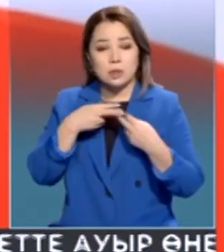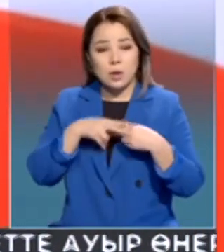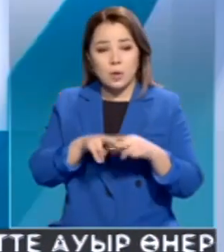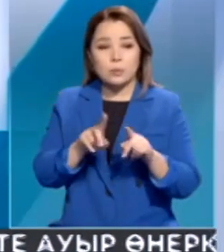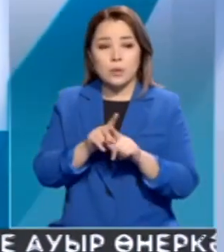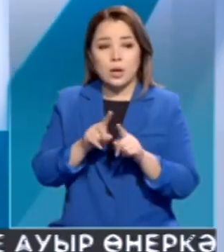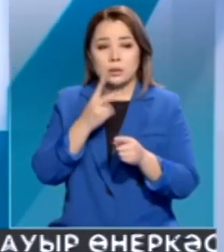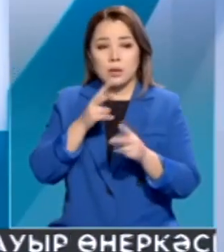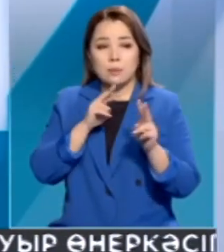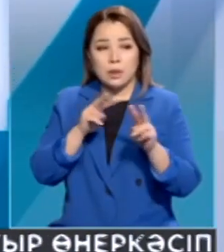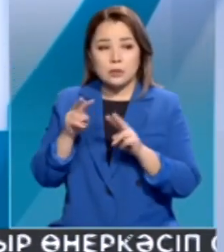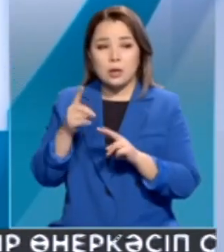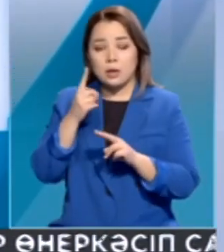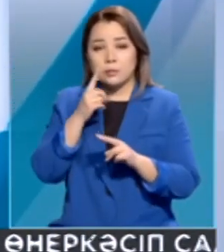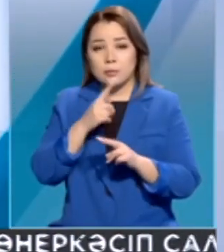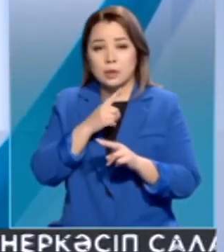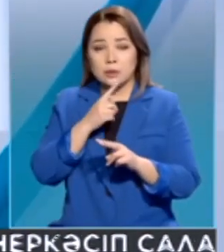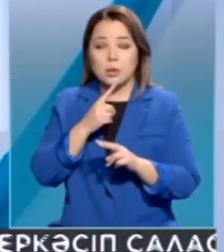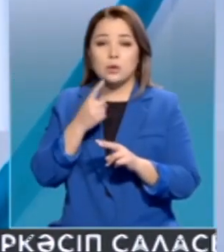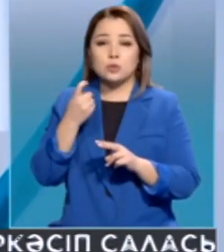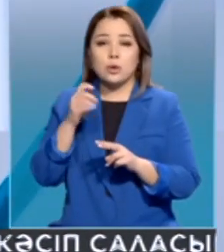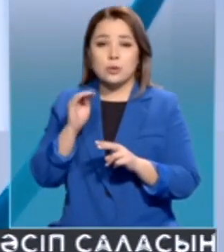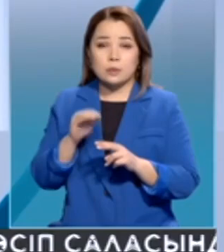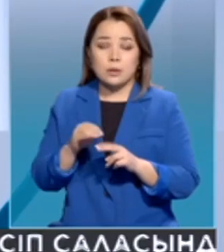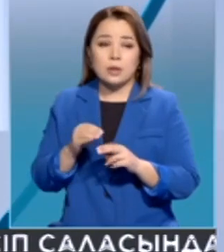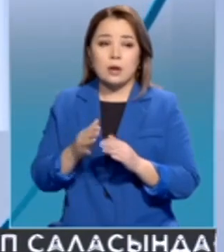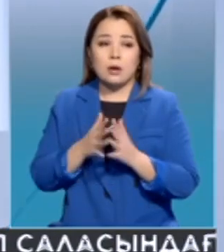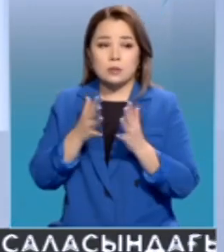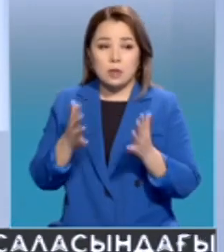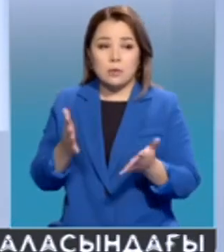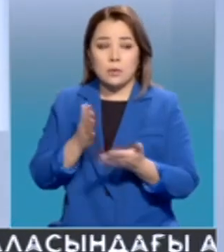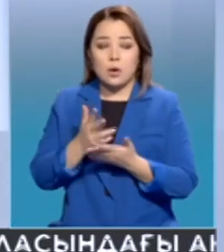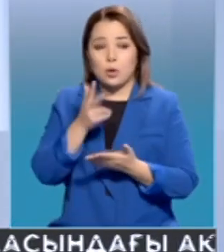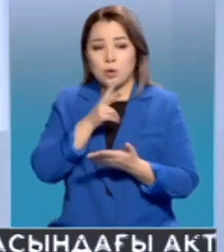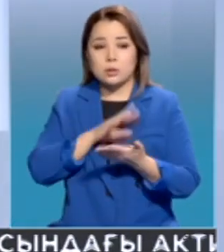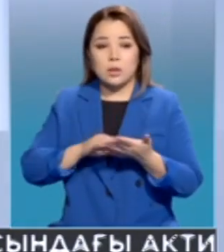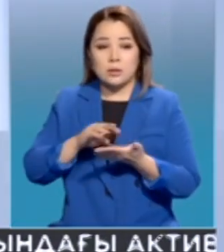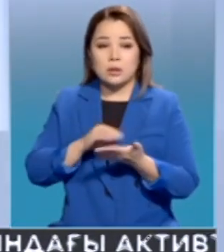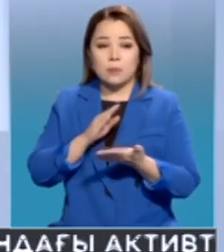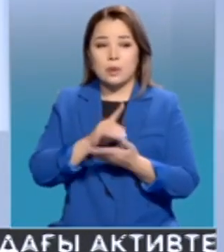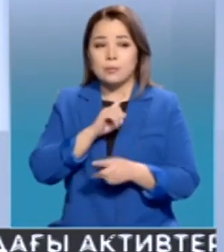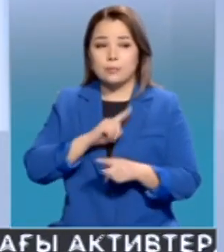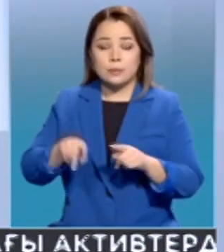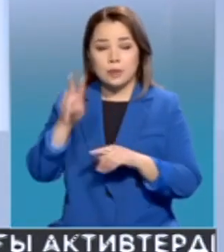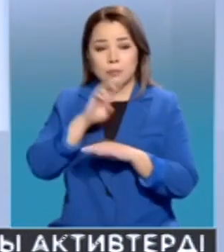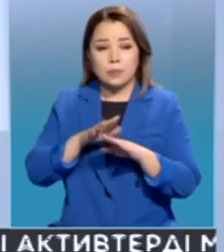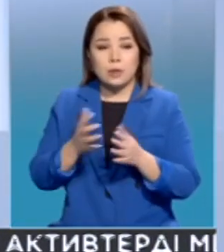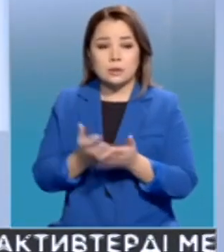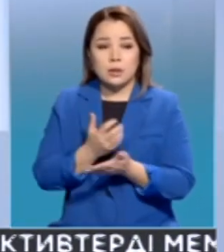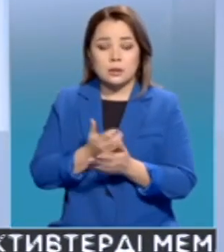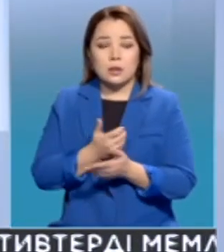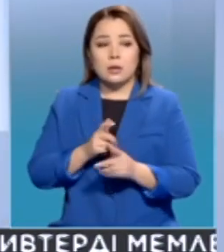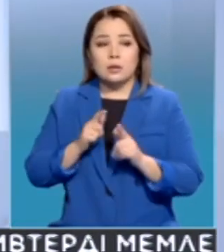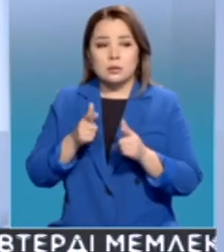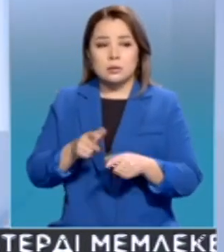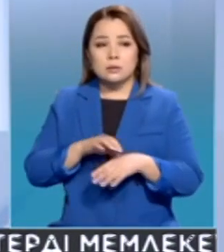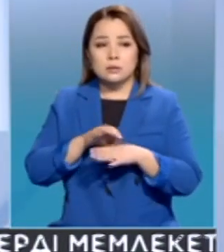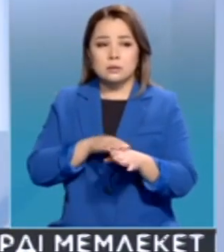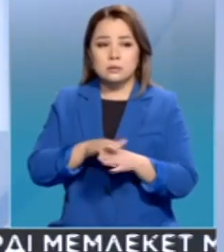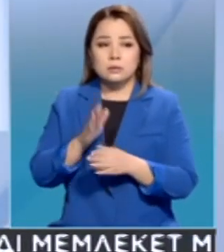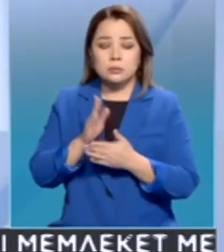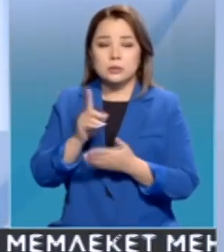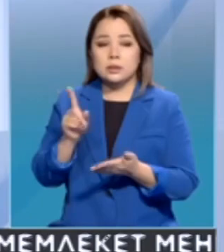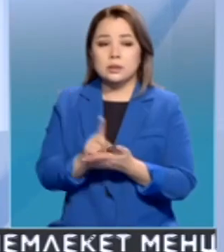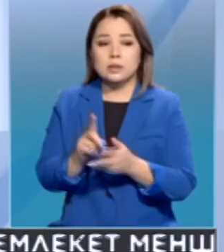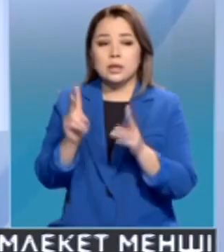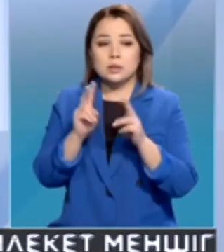ақша аударымдары айына 100-ден асып, 3 ай бойы қайталанса, бұл жайлы мәлімет бірден мемлекеттік кірістер комитетіне түспек. Сөйтіп